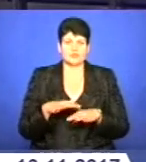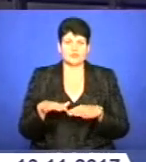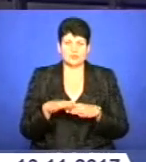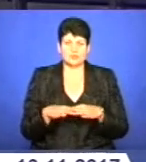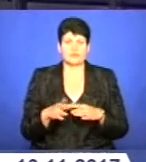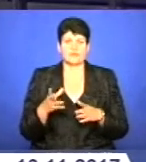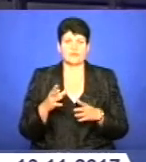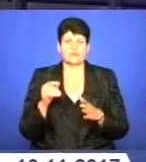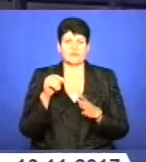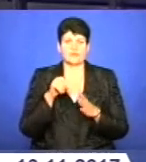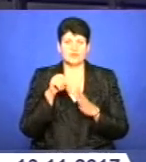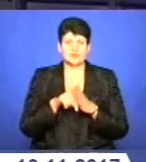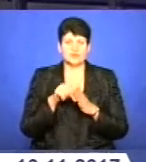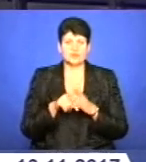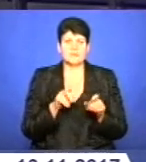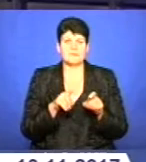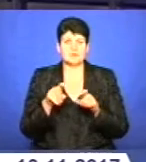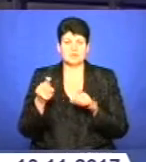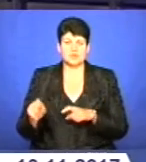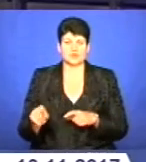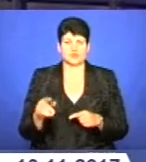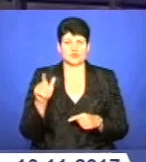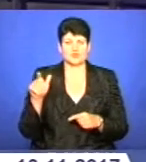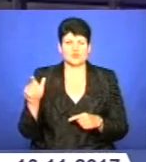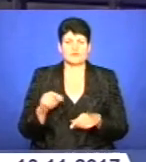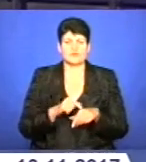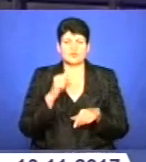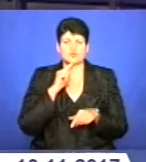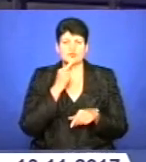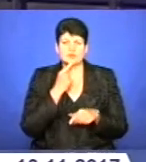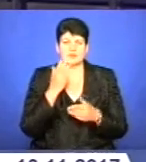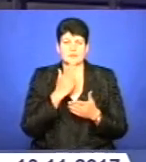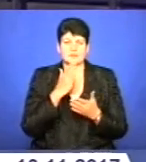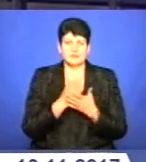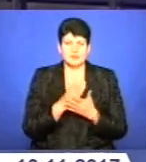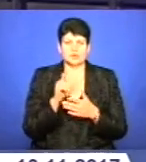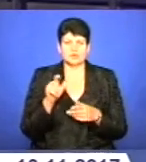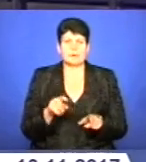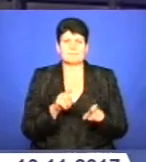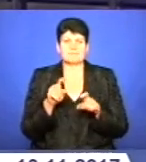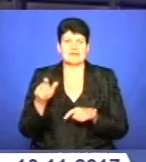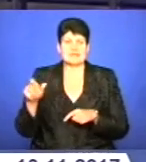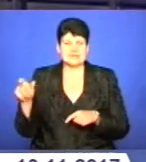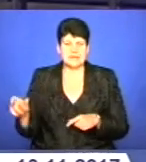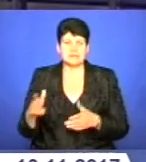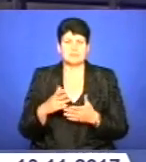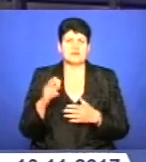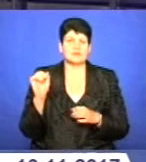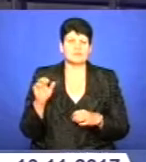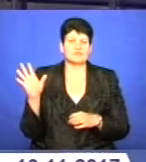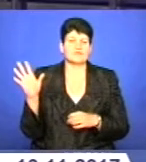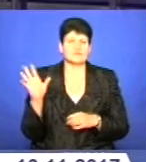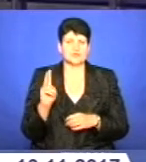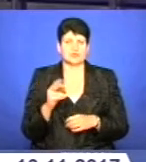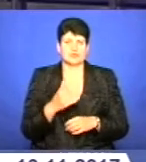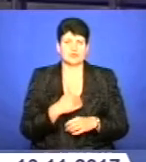шлях внутрішньопереміщеної особи і відчути труднощі, з якими доводиться зіштовхуватись переселенцям, мали змогу усі охочі на